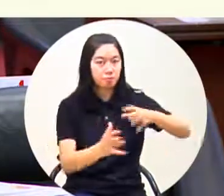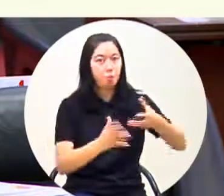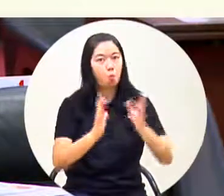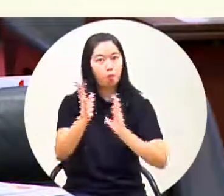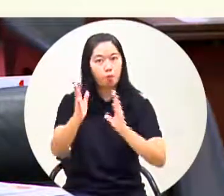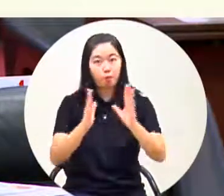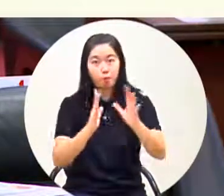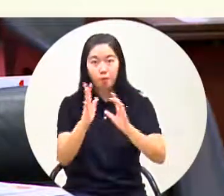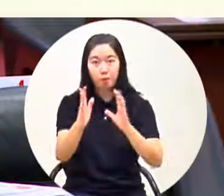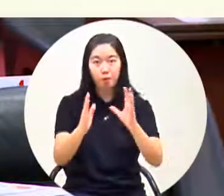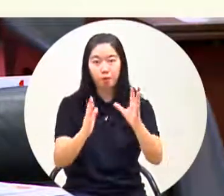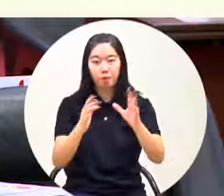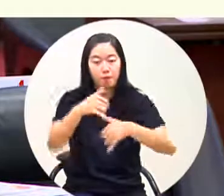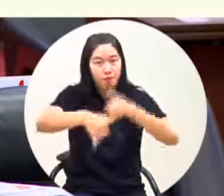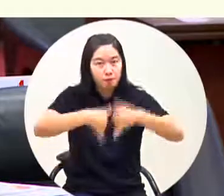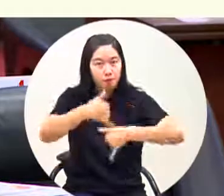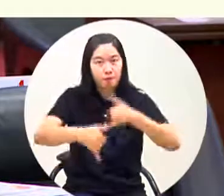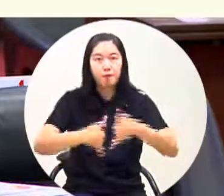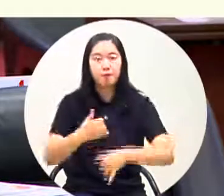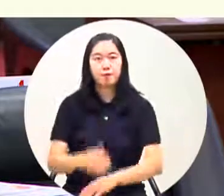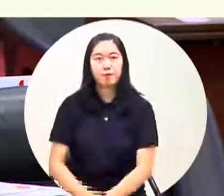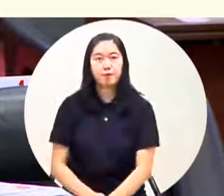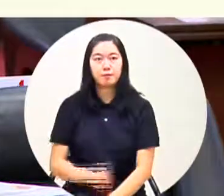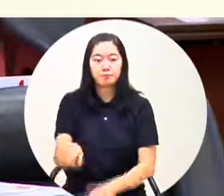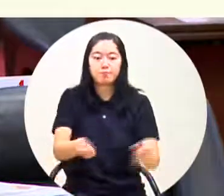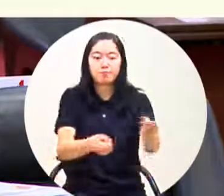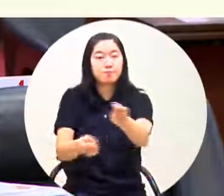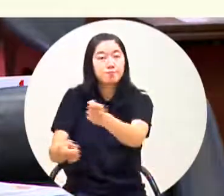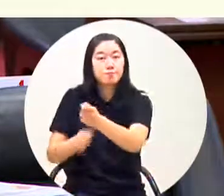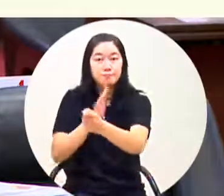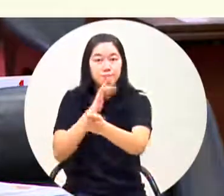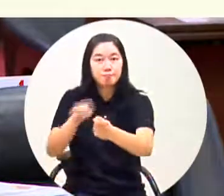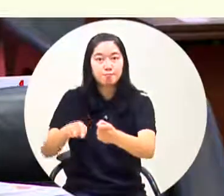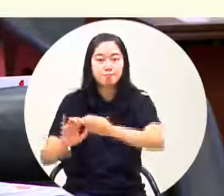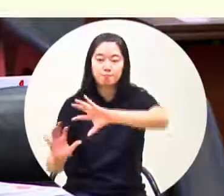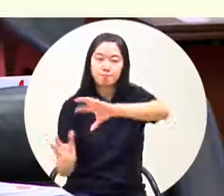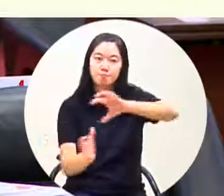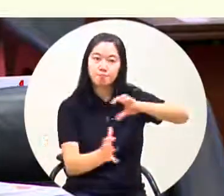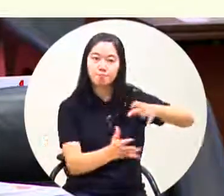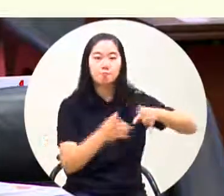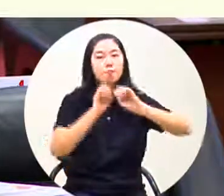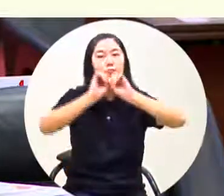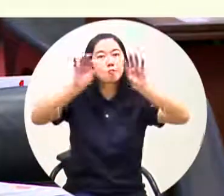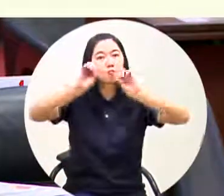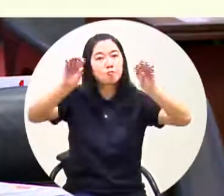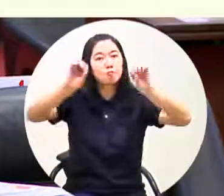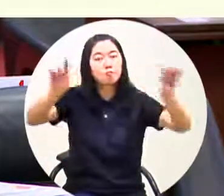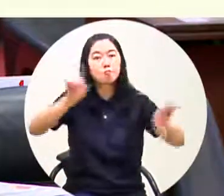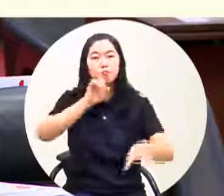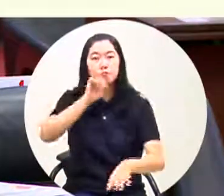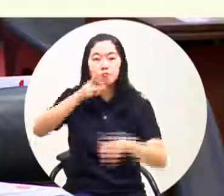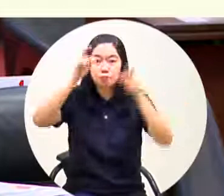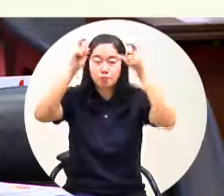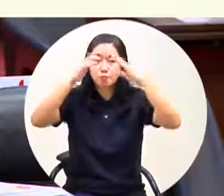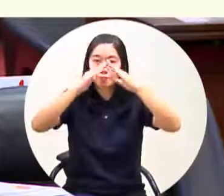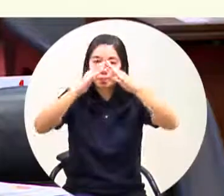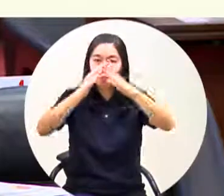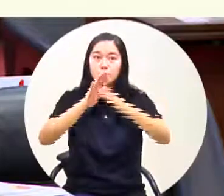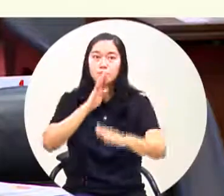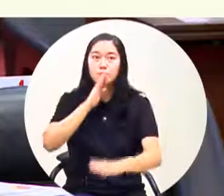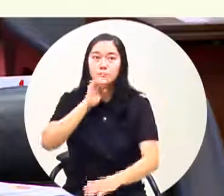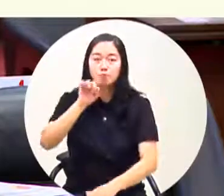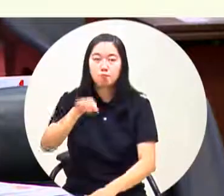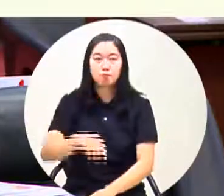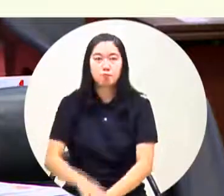哈。啊，热闹滚滚的在敲锣打鼓，向全世界在宣示说，高雄市是一个宜居